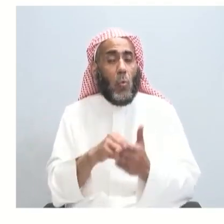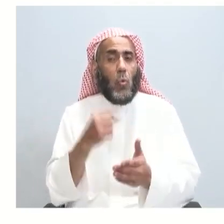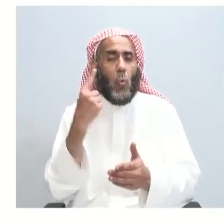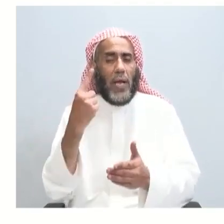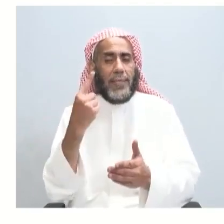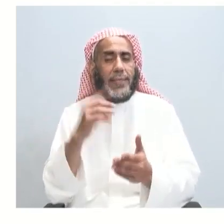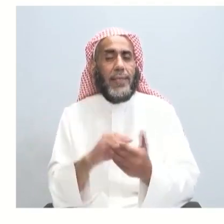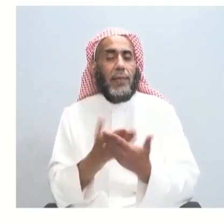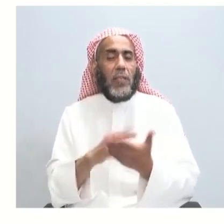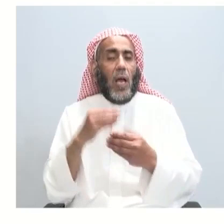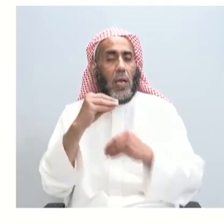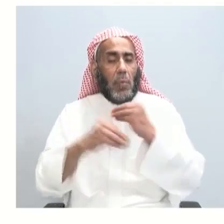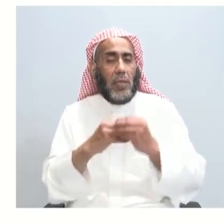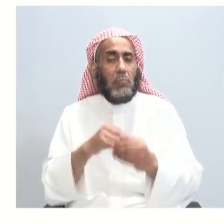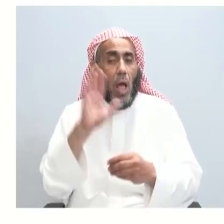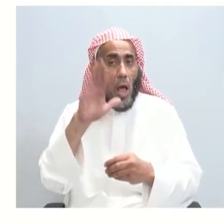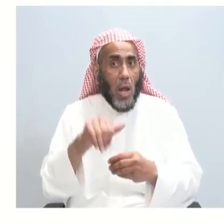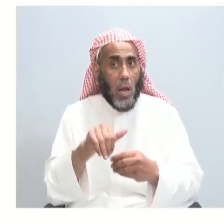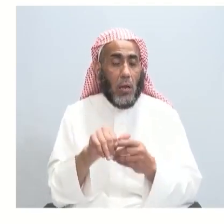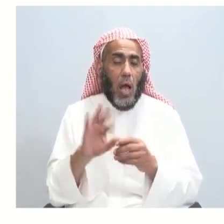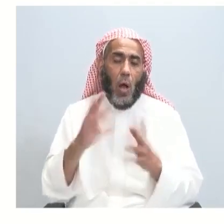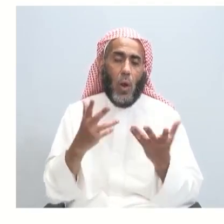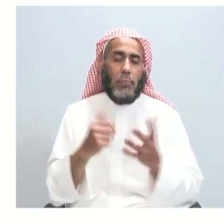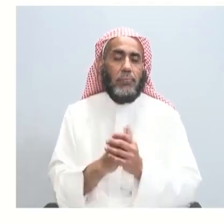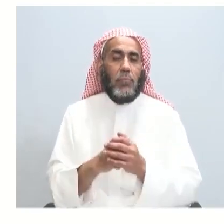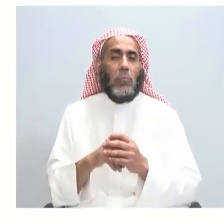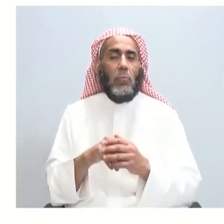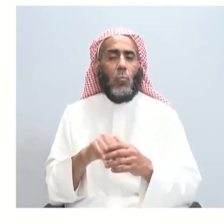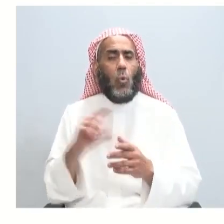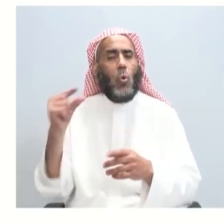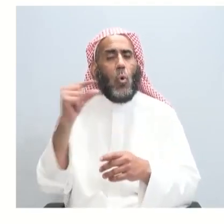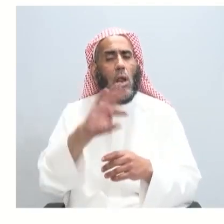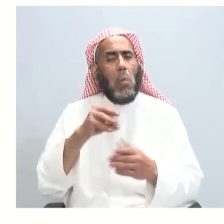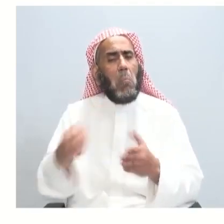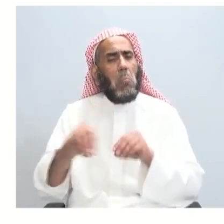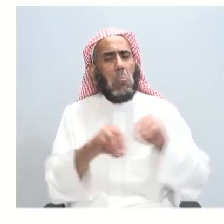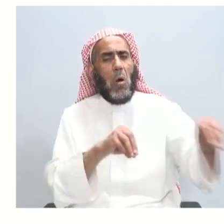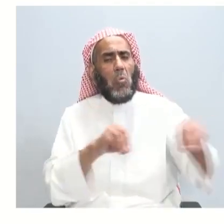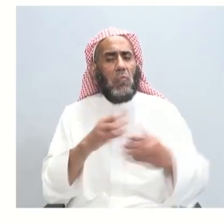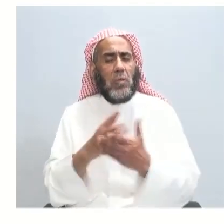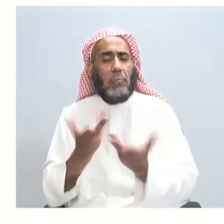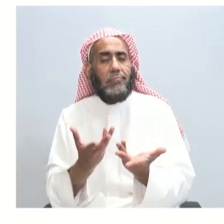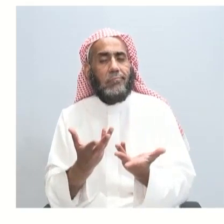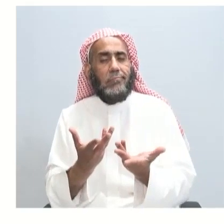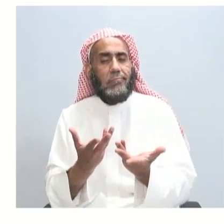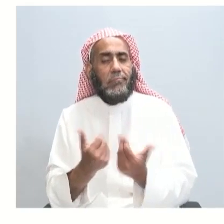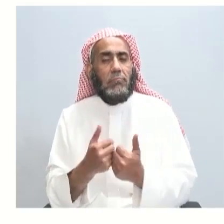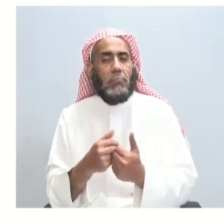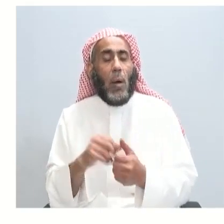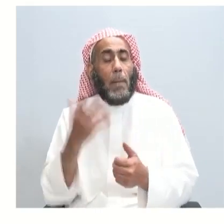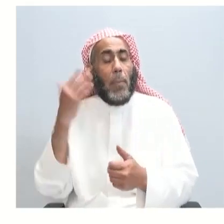نجدها في موضع واحد مع علم التقليبات ام لا كل لكل كلمه موضعا